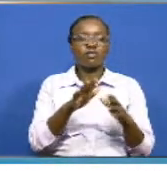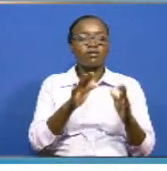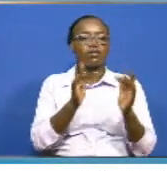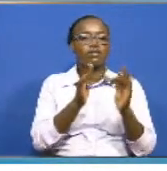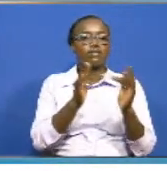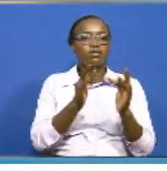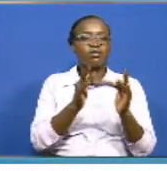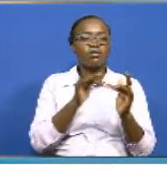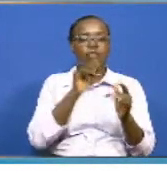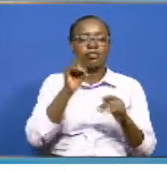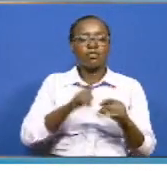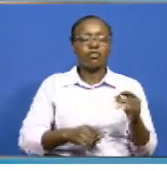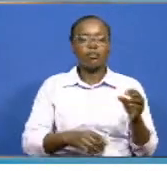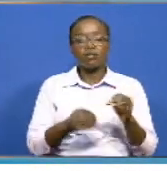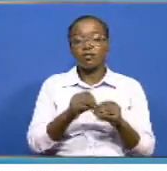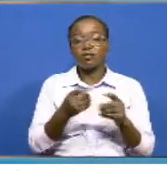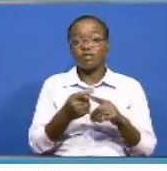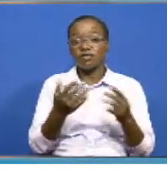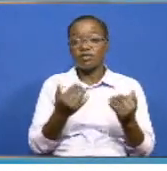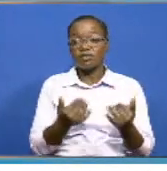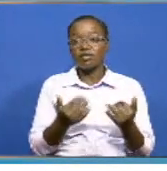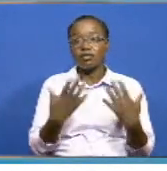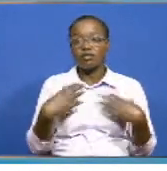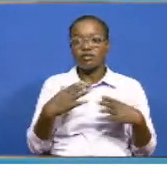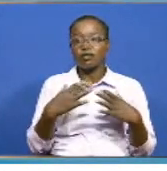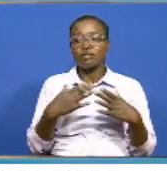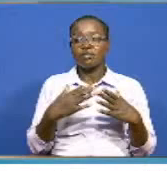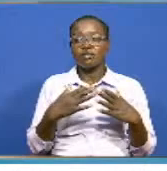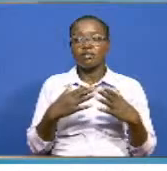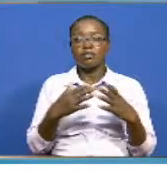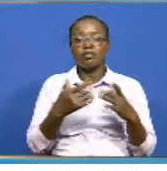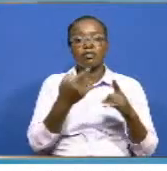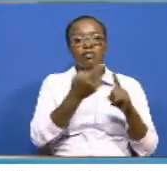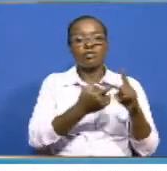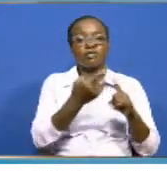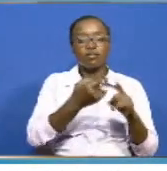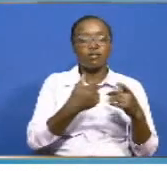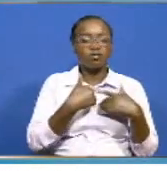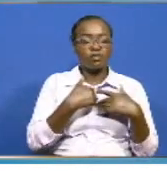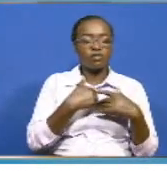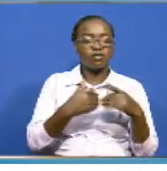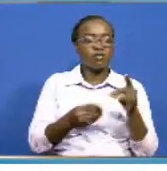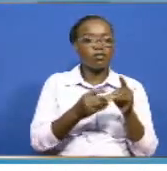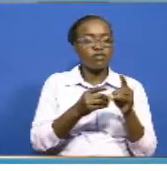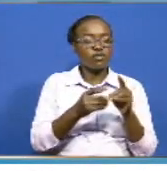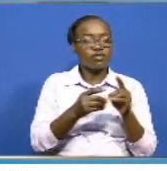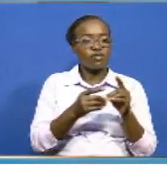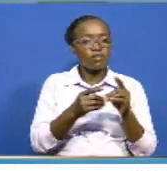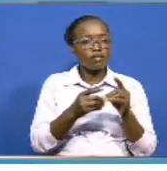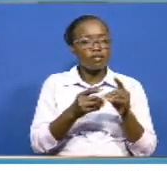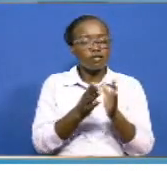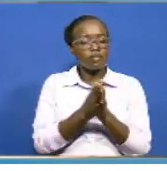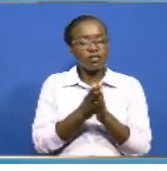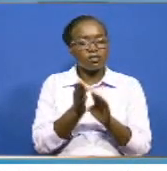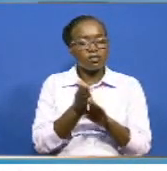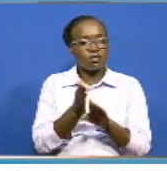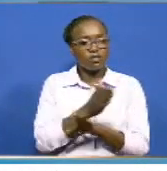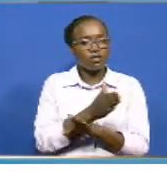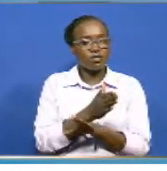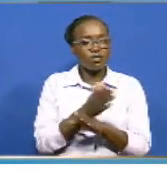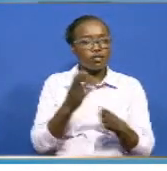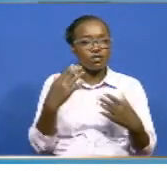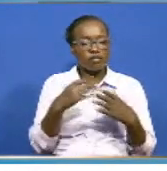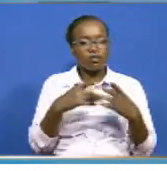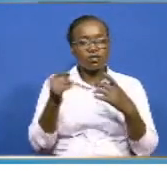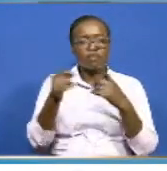watu kukutana. Na tunavyoona ni kwamba siku hizi watu wanatumia mitandao ya Zoom kufanya mikutano mbalimbali. Na hapo awali ulikuwa unapata ya kwamba watu